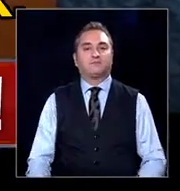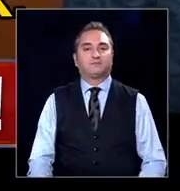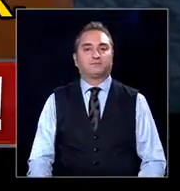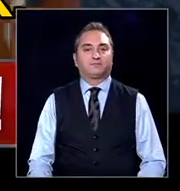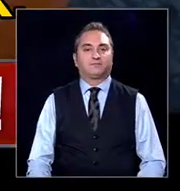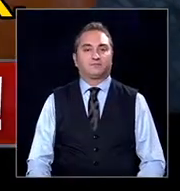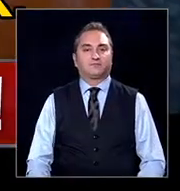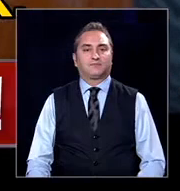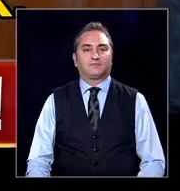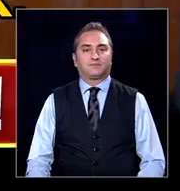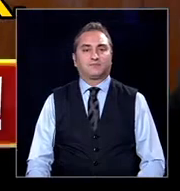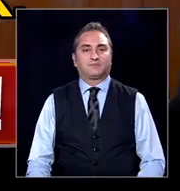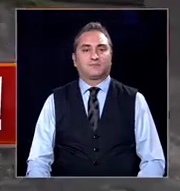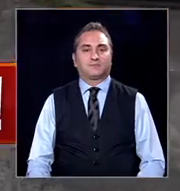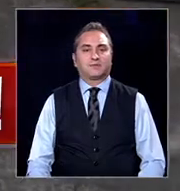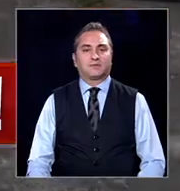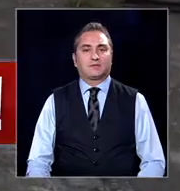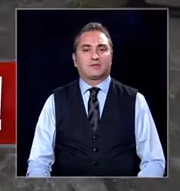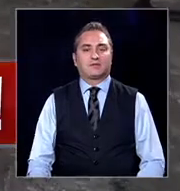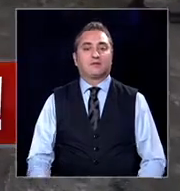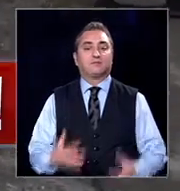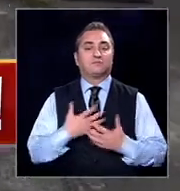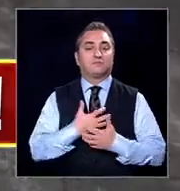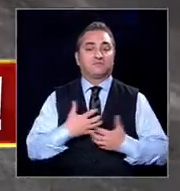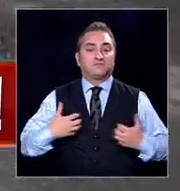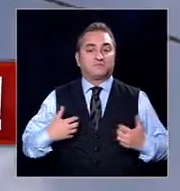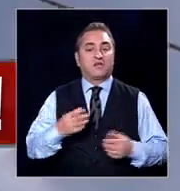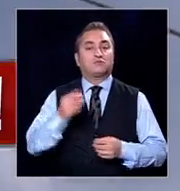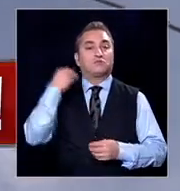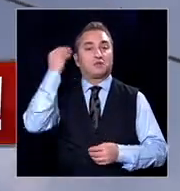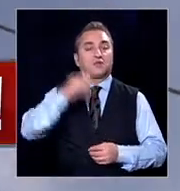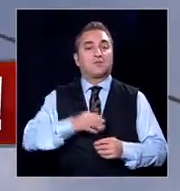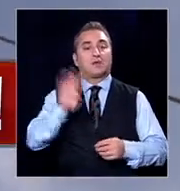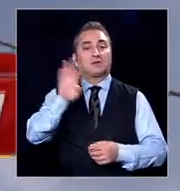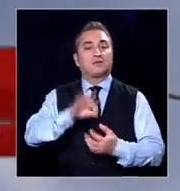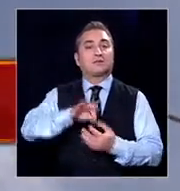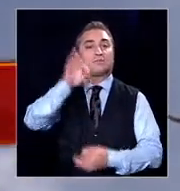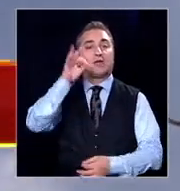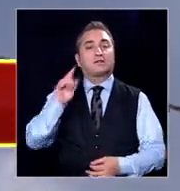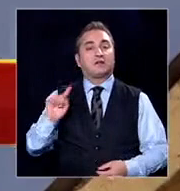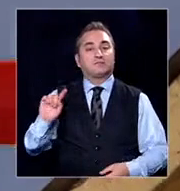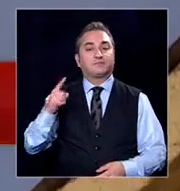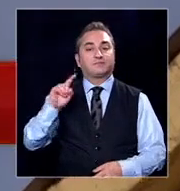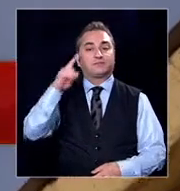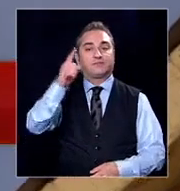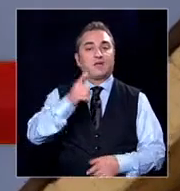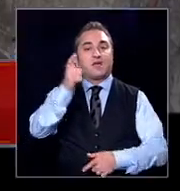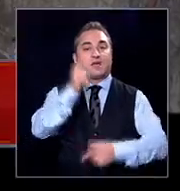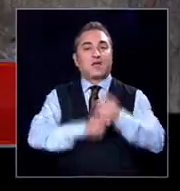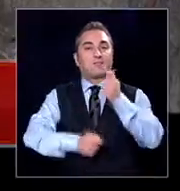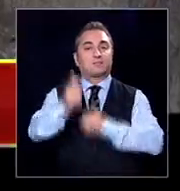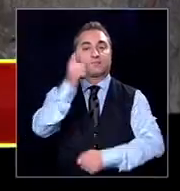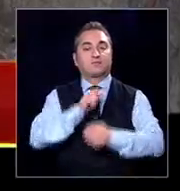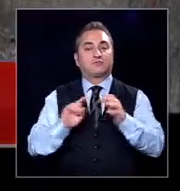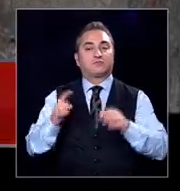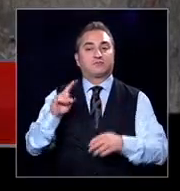Bahara kadar antrenman yapacak. Cesur imam gözünü karartıp 40 metre yükseklikteki minareye iple tırmanıyor.